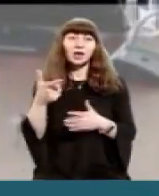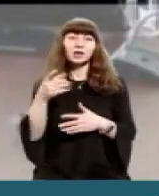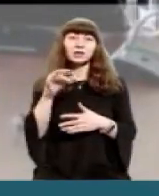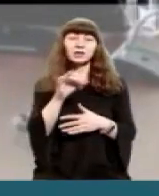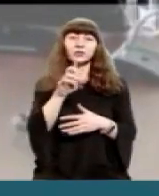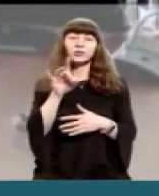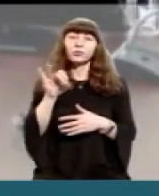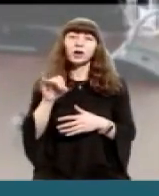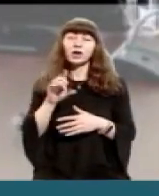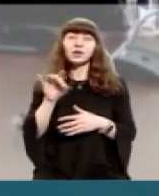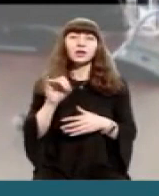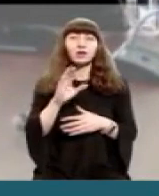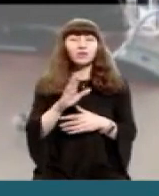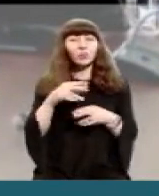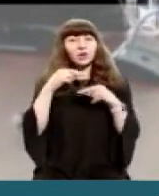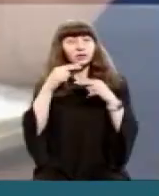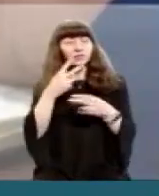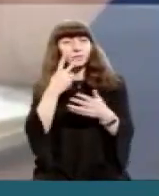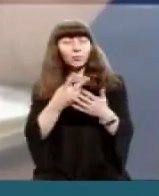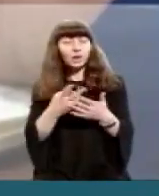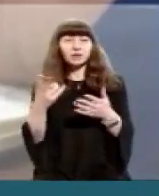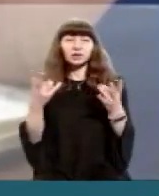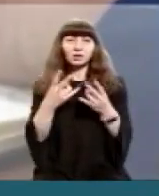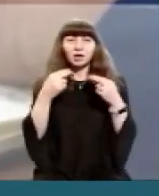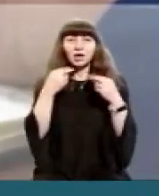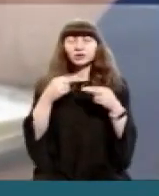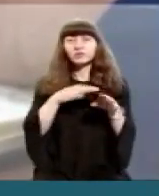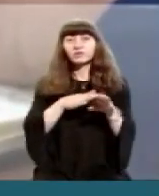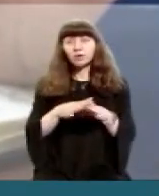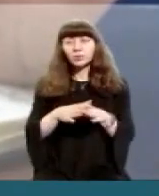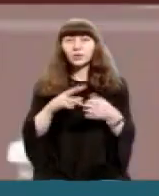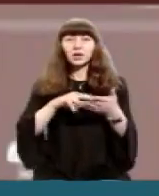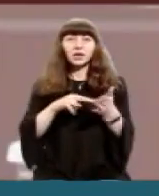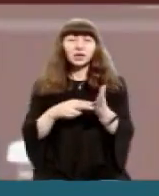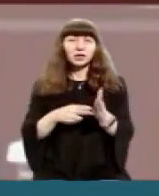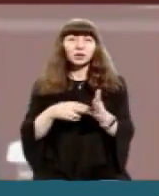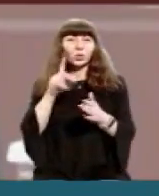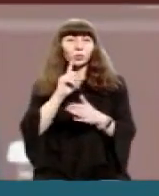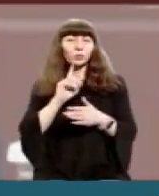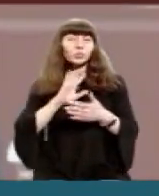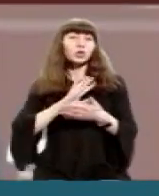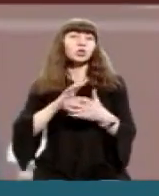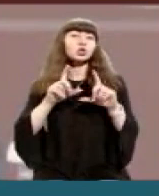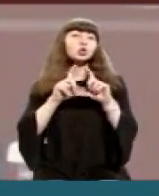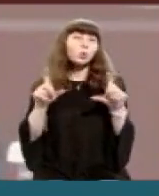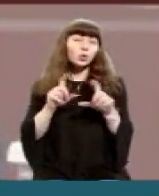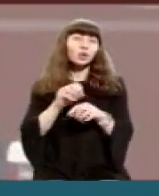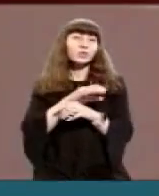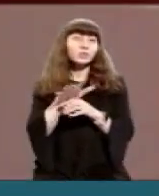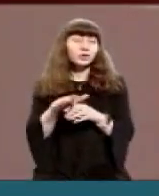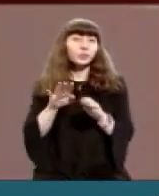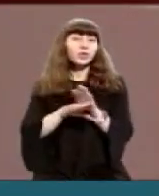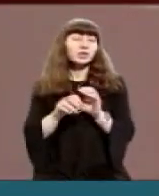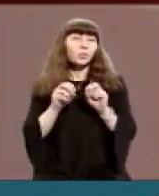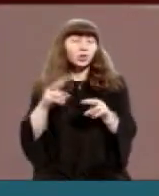Бисимбаевым, глава правительства акцентировал внимание на необходимости качественной реализации нацпроекта «Комфортная школа», обеспечение безопасности